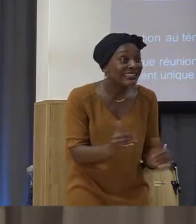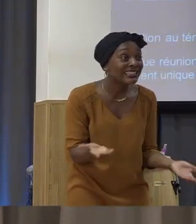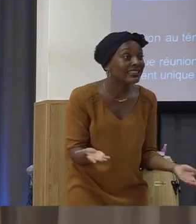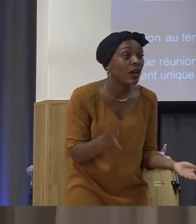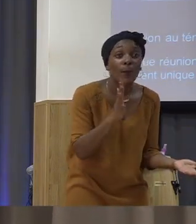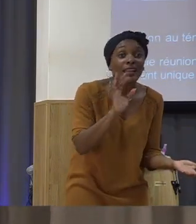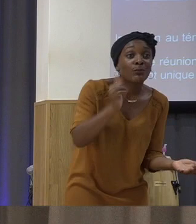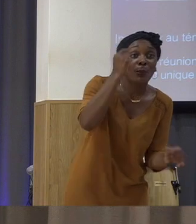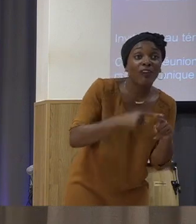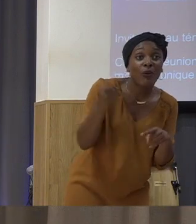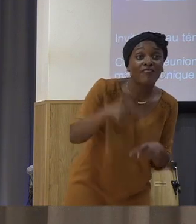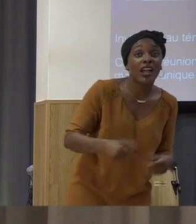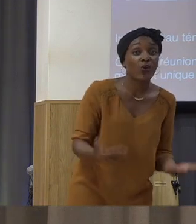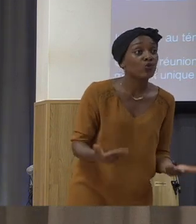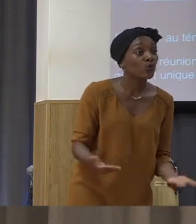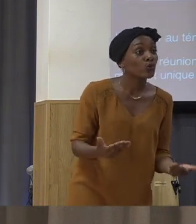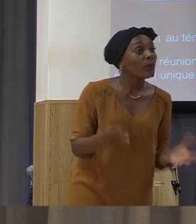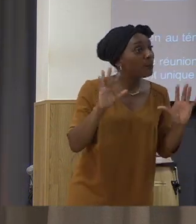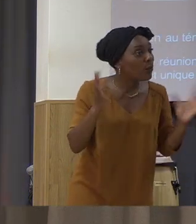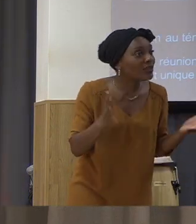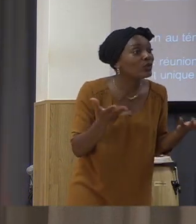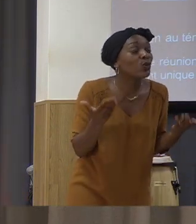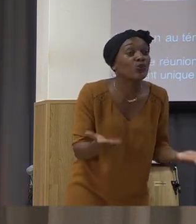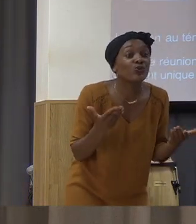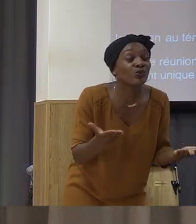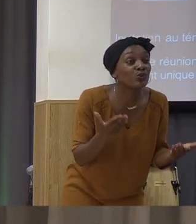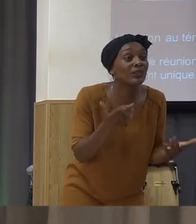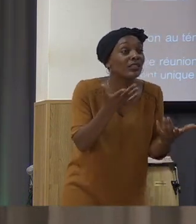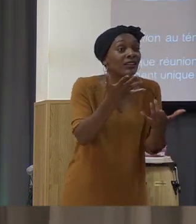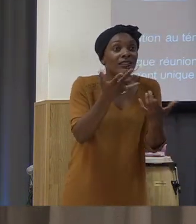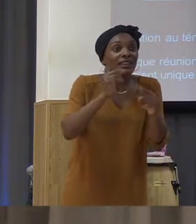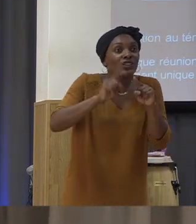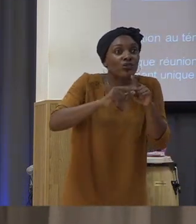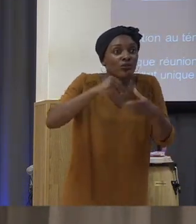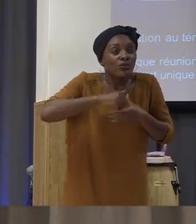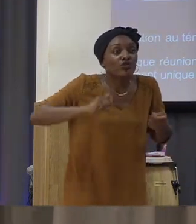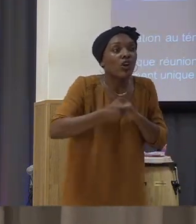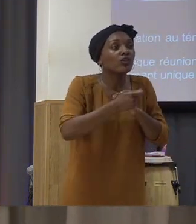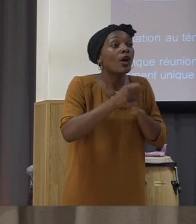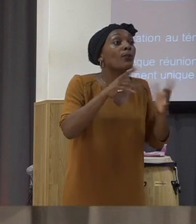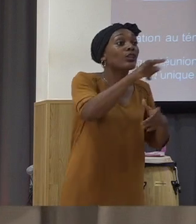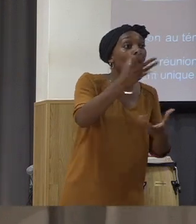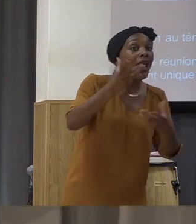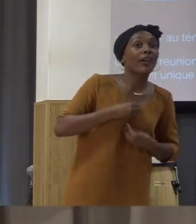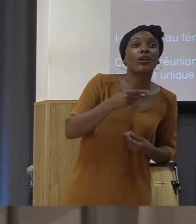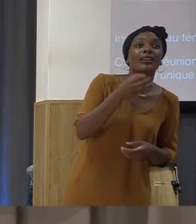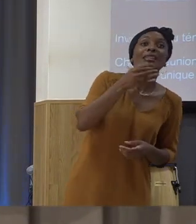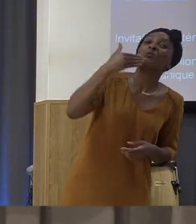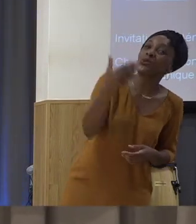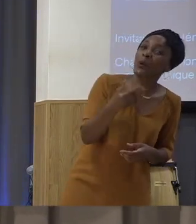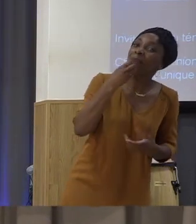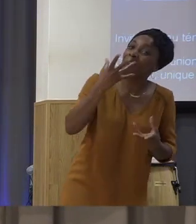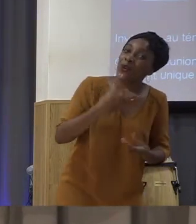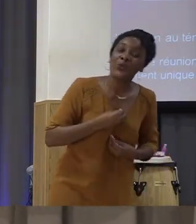venu pour la première fois aujourd'hui, c'est peut-être vous qui l'a rencontré à l'entrée quand il est rentré, c'est vous qui lui avez souri, c'est vous qui lui avez tendu la main, c'est